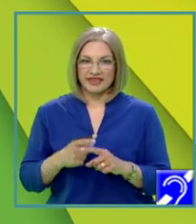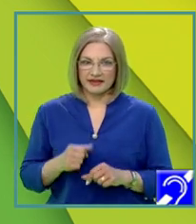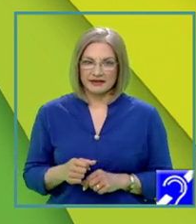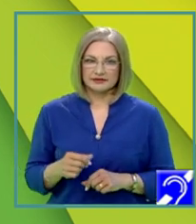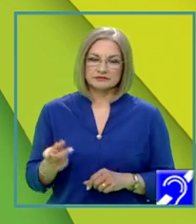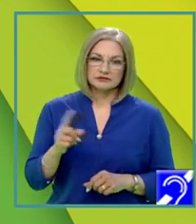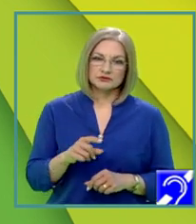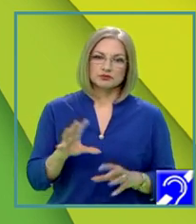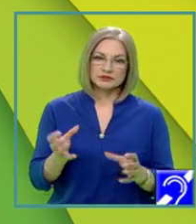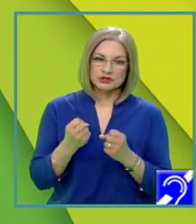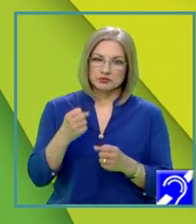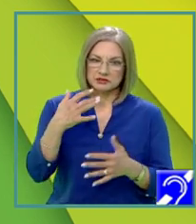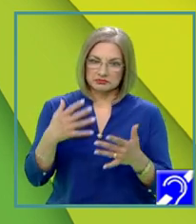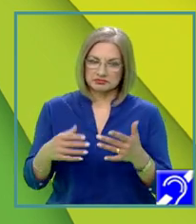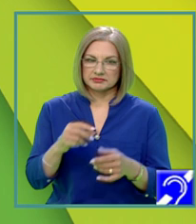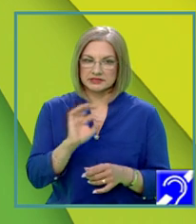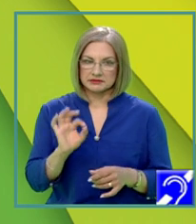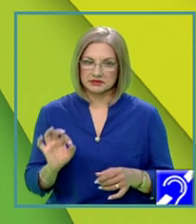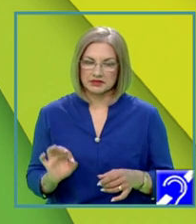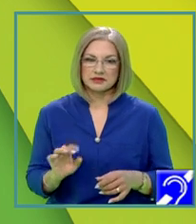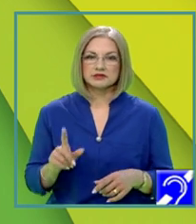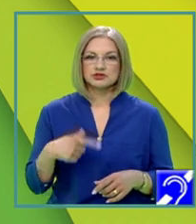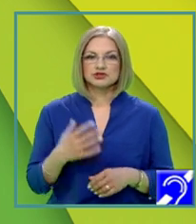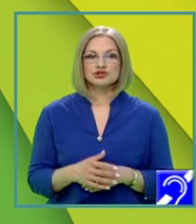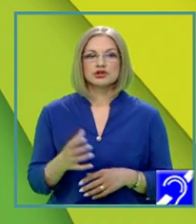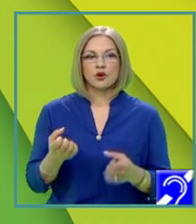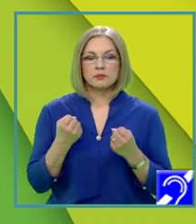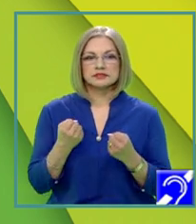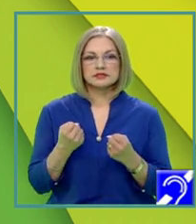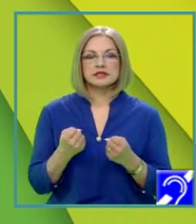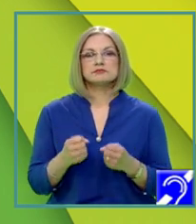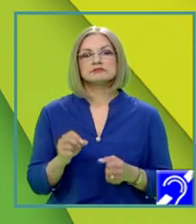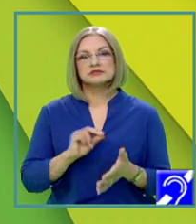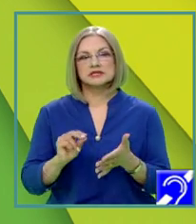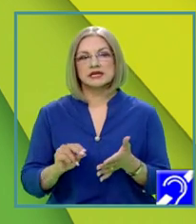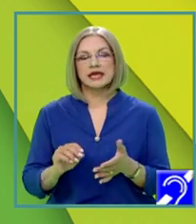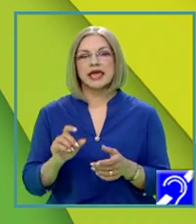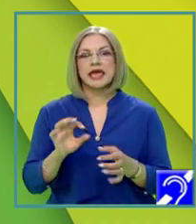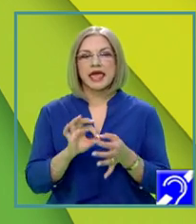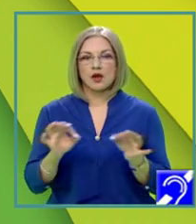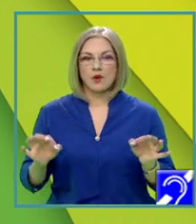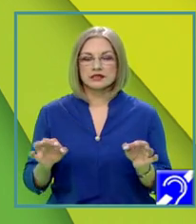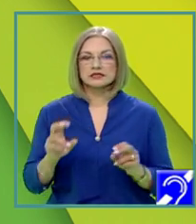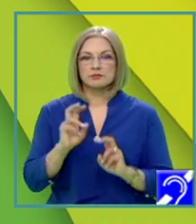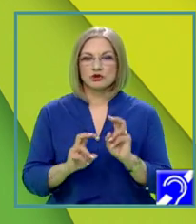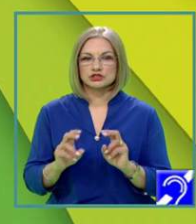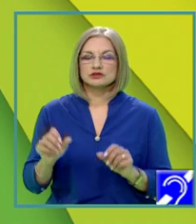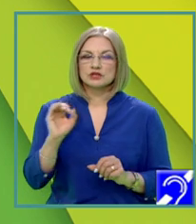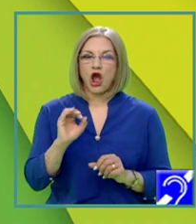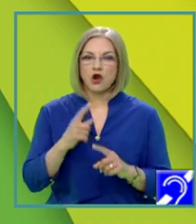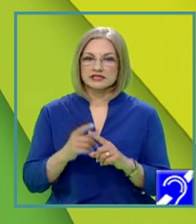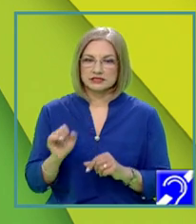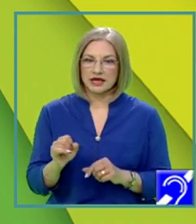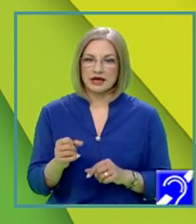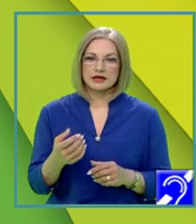sulfat de mangan sulfat de fier trei și apă avem de scris ecuațiile proceselor de oxidare respectiv de reducere